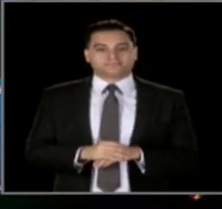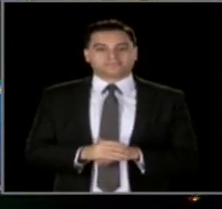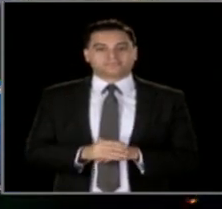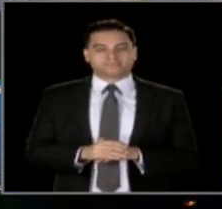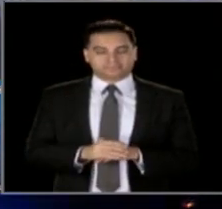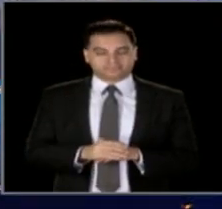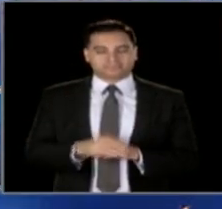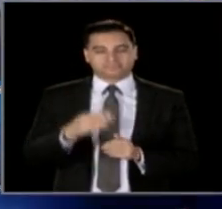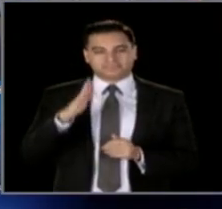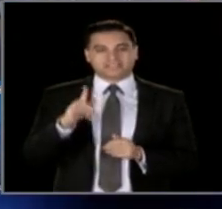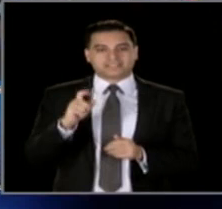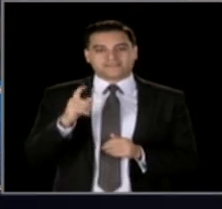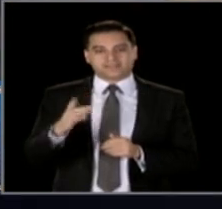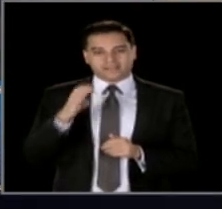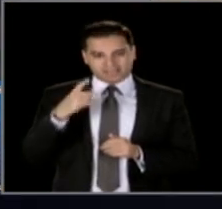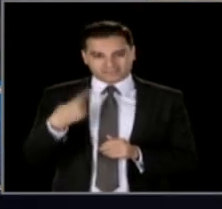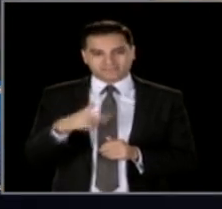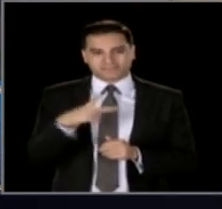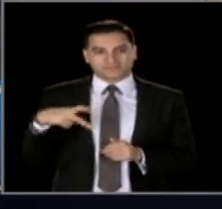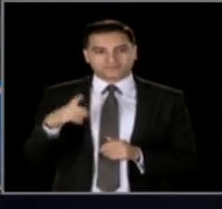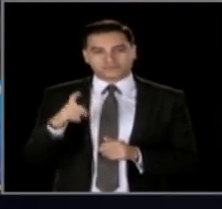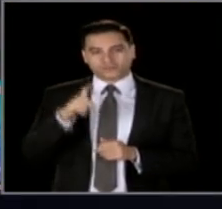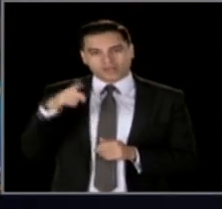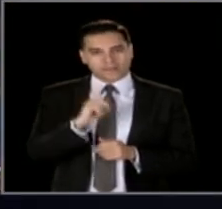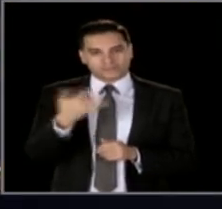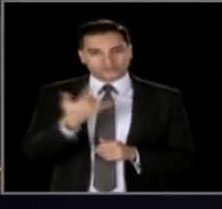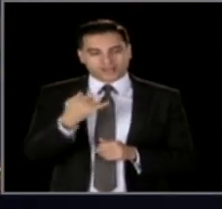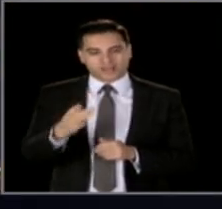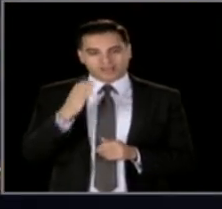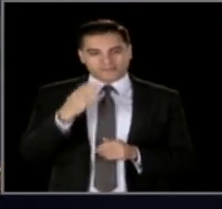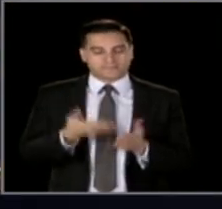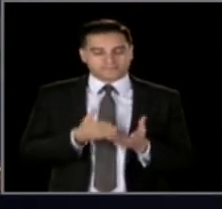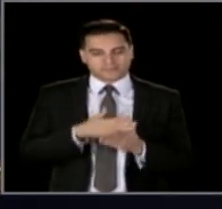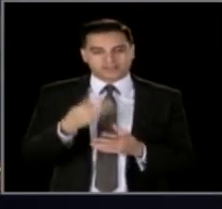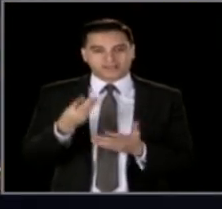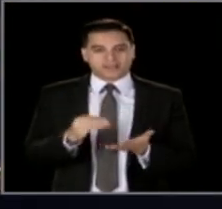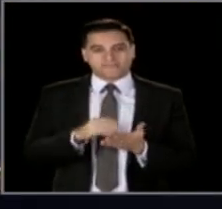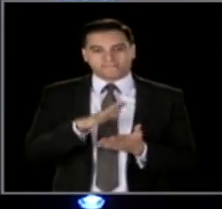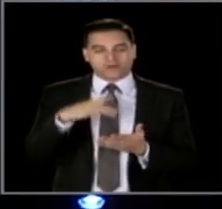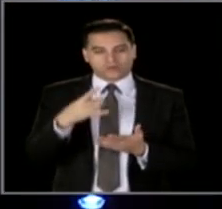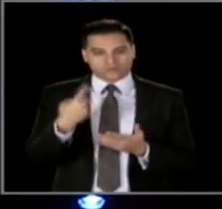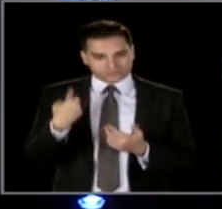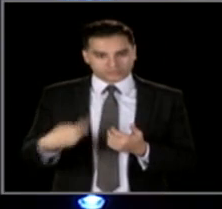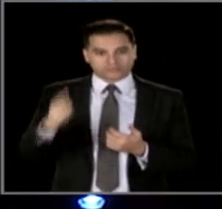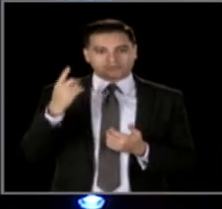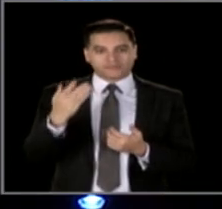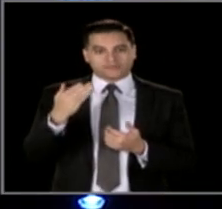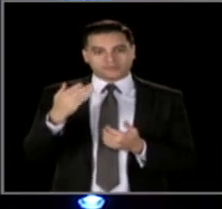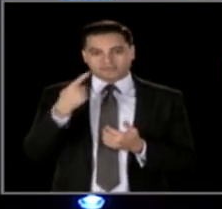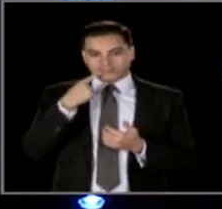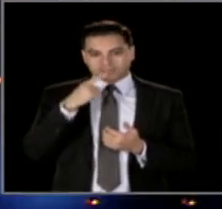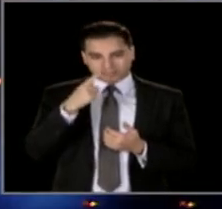برافو يا سيف، السؤال ما كانش سهل. 30 نقطة. 110 النصر